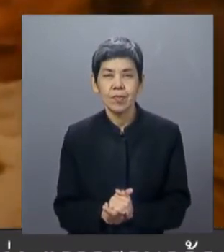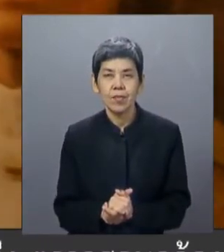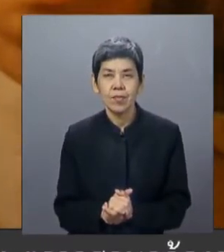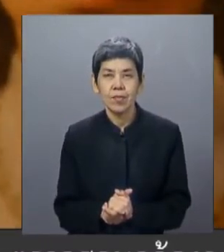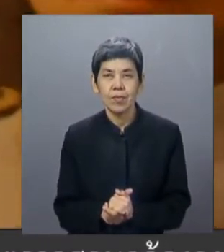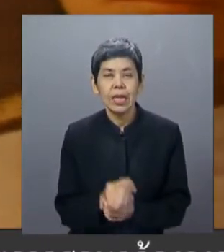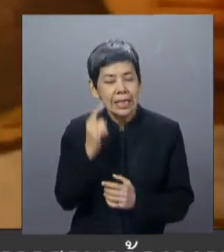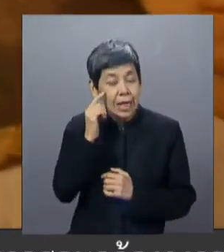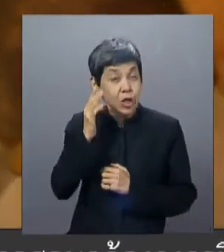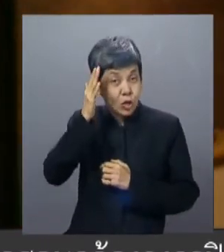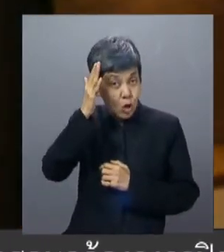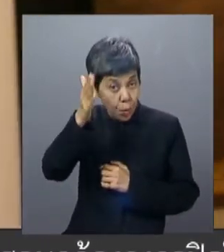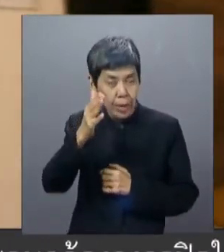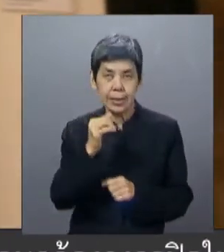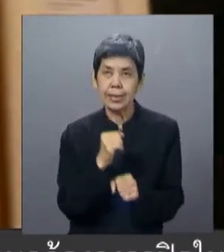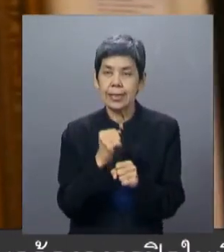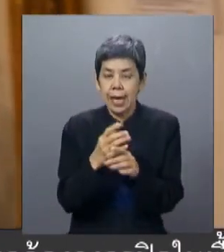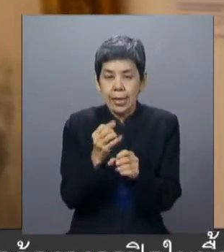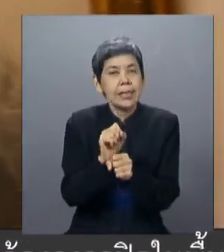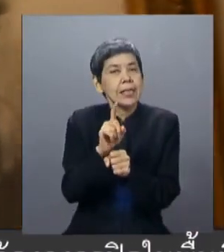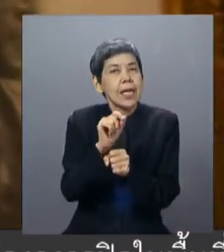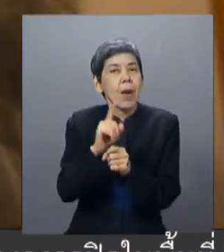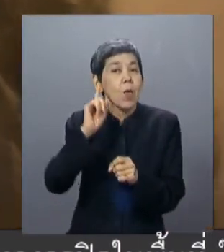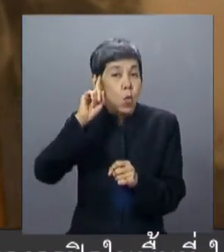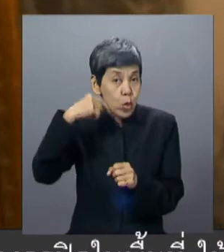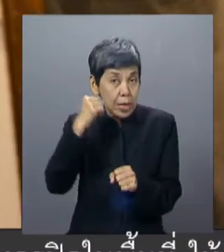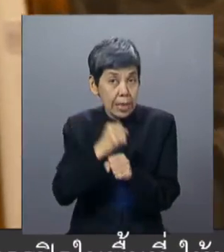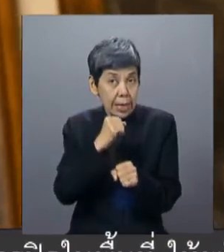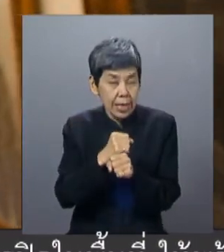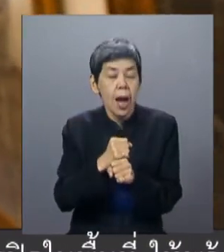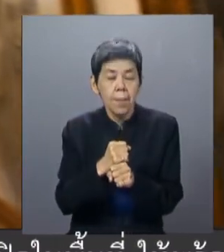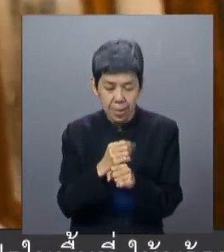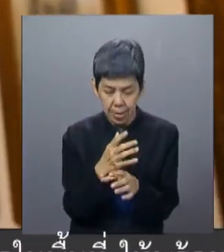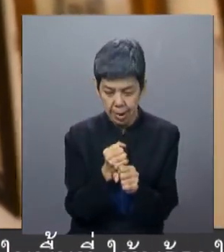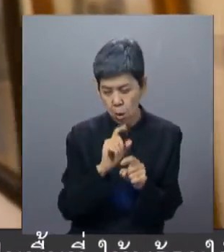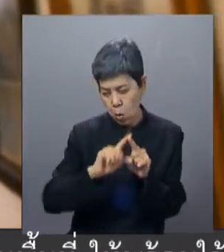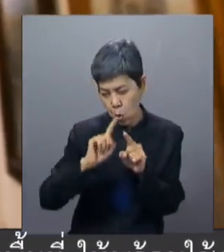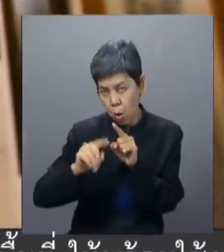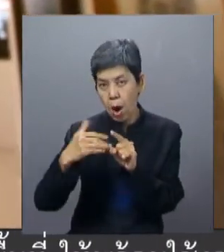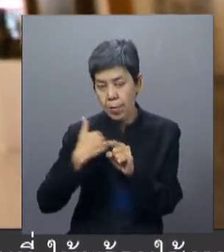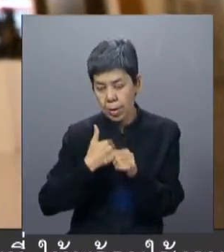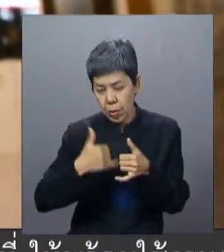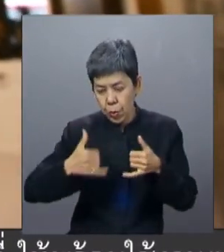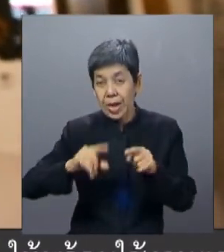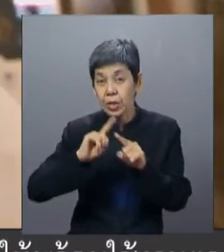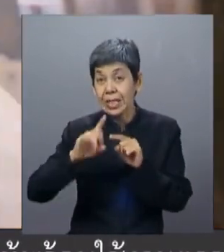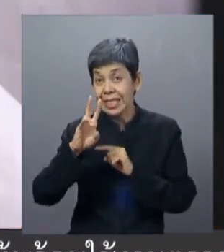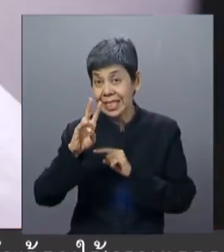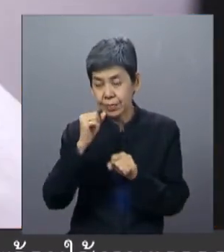ในอนาคตนักสะสมงานศิลปะสาวยังเตรียมนำงานประติมากรรมทรงคุณค่ากว่า70ชิ้น